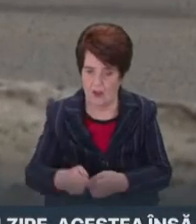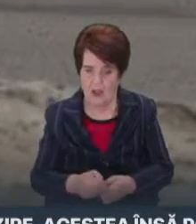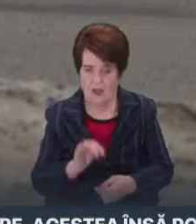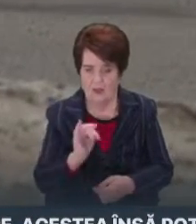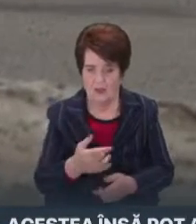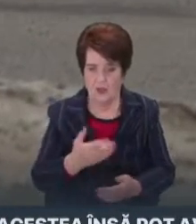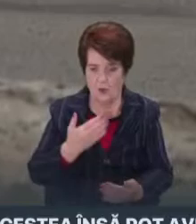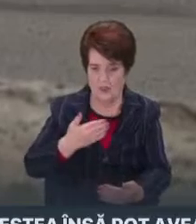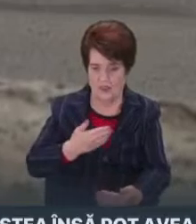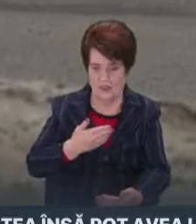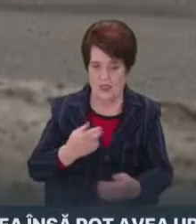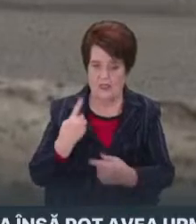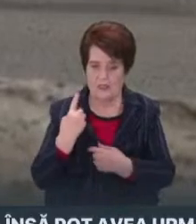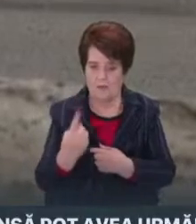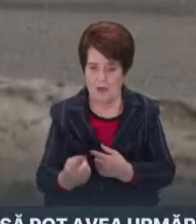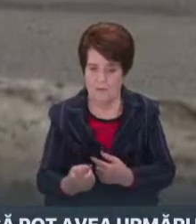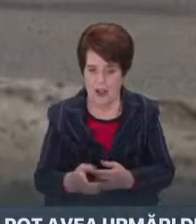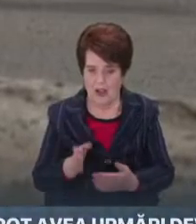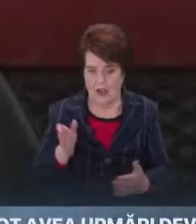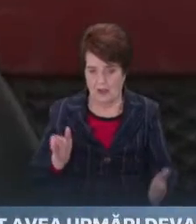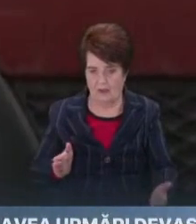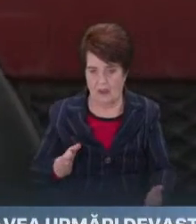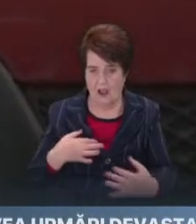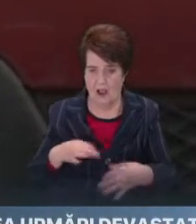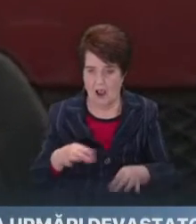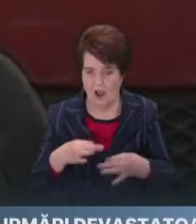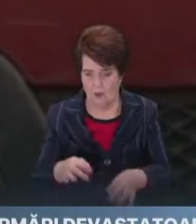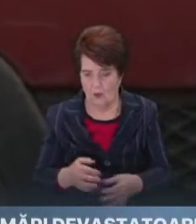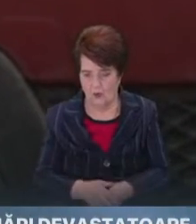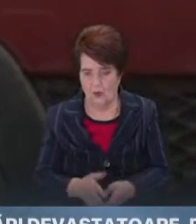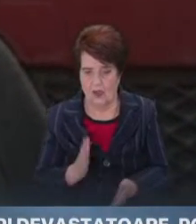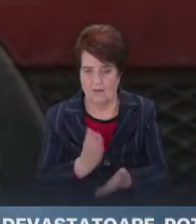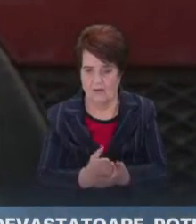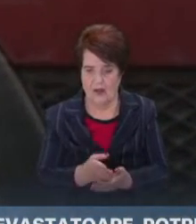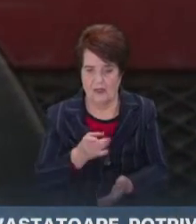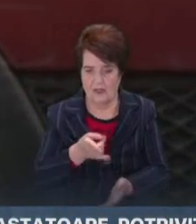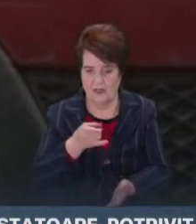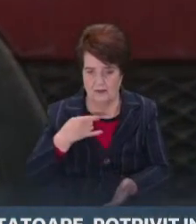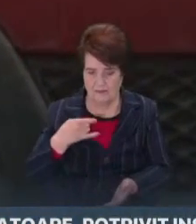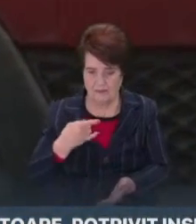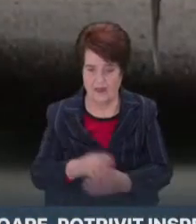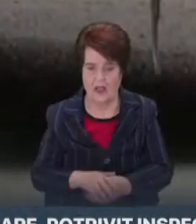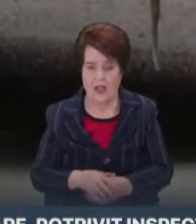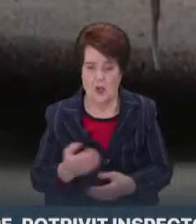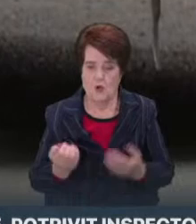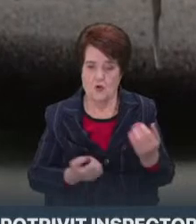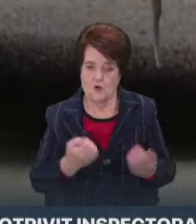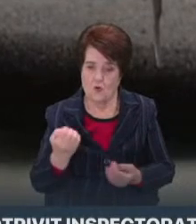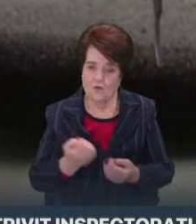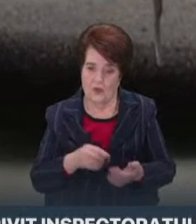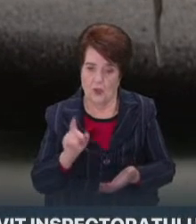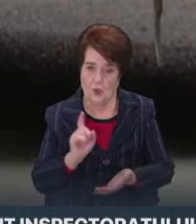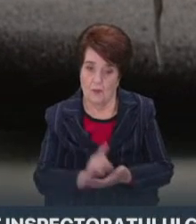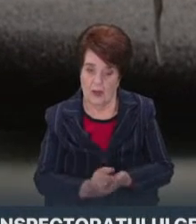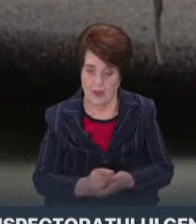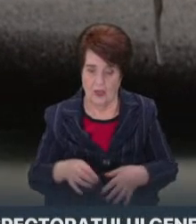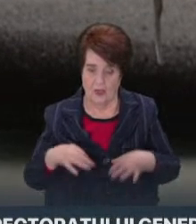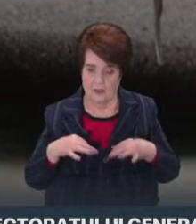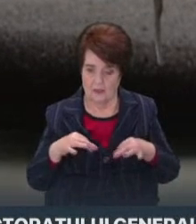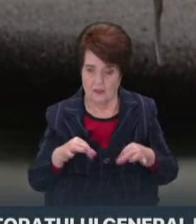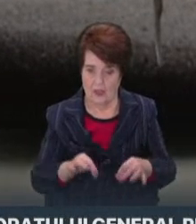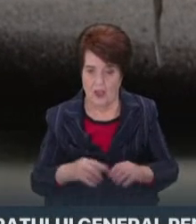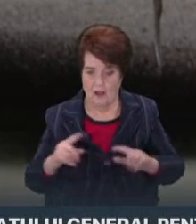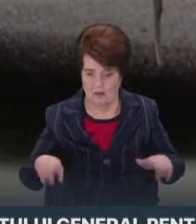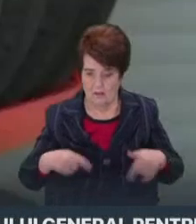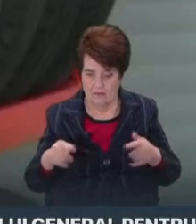o distanță mai mare între autovehiculele aflate în trafic. Totodată, șoferii vor fi obligați să circule cu pneuri de iarnă